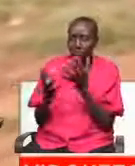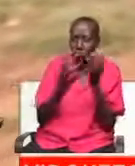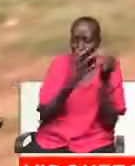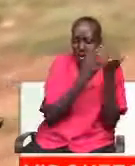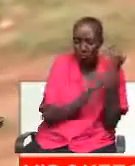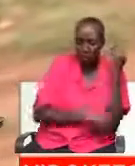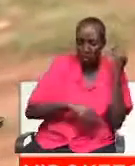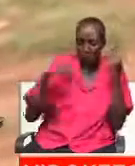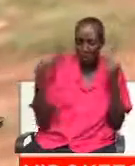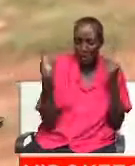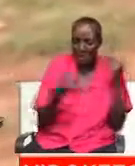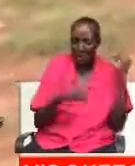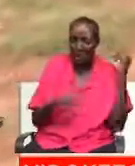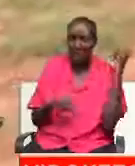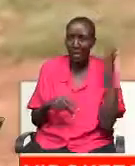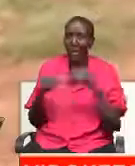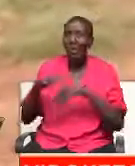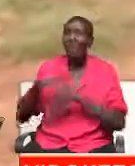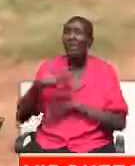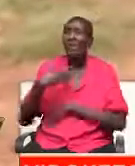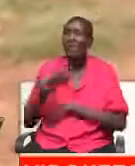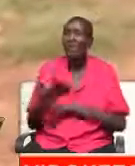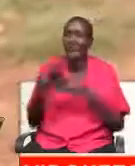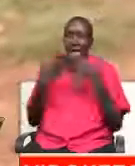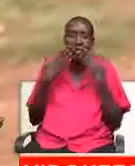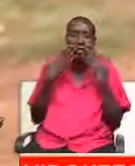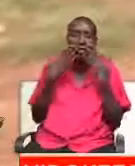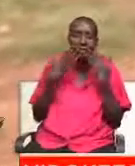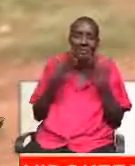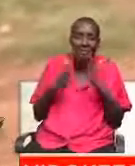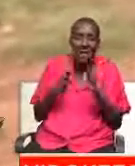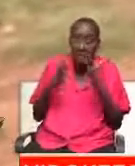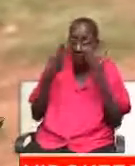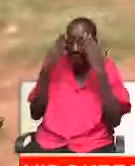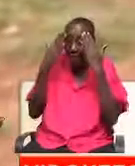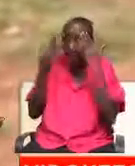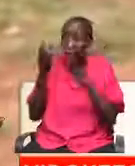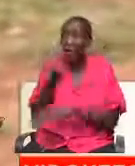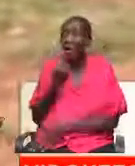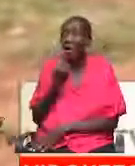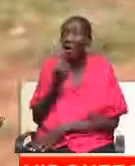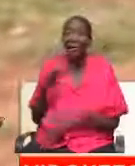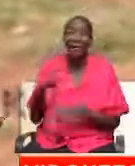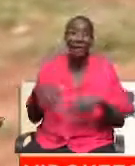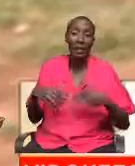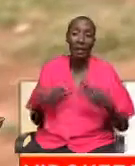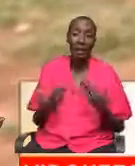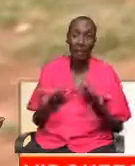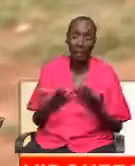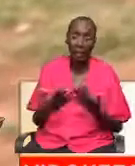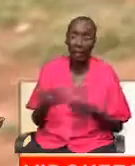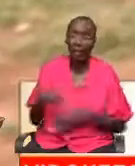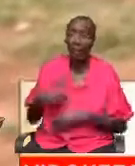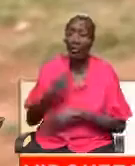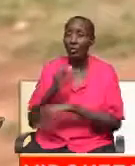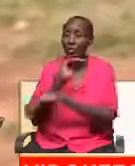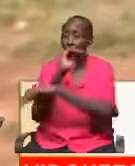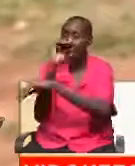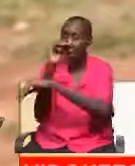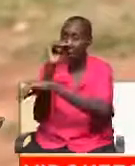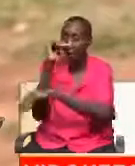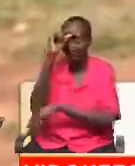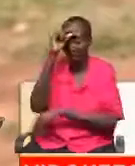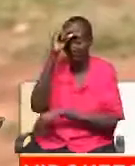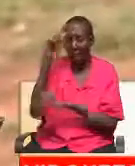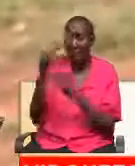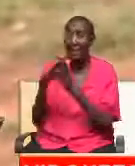unachapa, alafu unamaliza yeye hata hajui matibabu itafanyikia wapi. Kwa hivyo mimi ningeomba serikali kwa